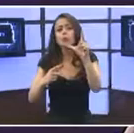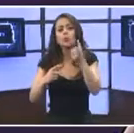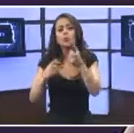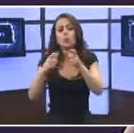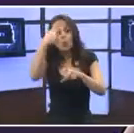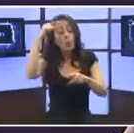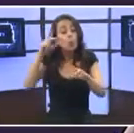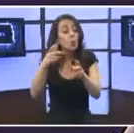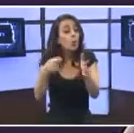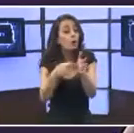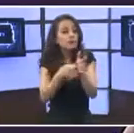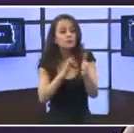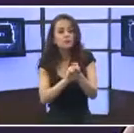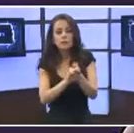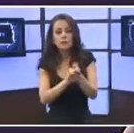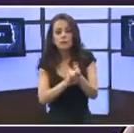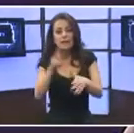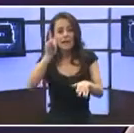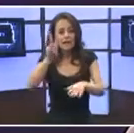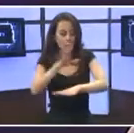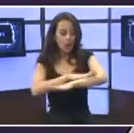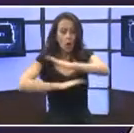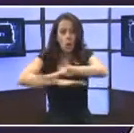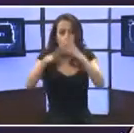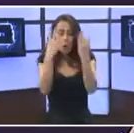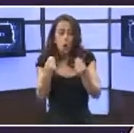Uğur'umuz ve iki adıyla kolu olmadan maşallah.